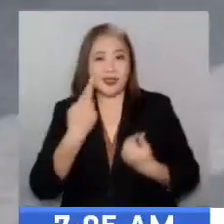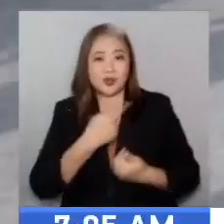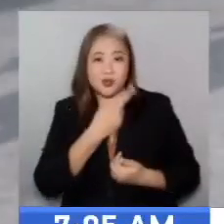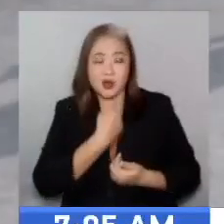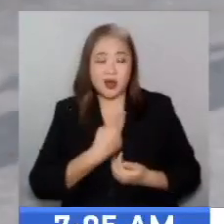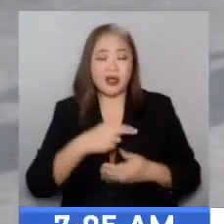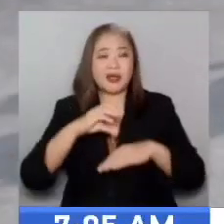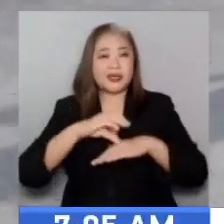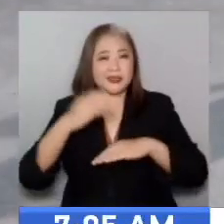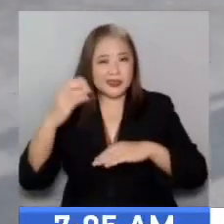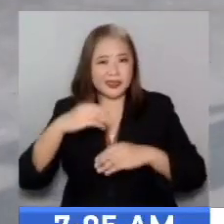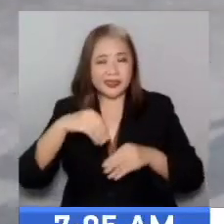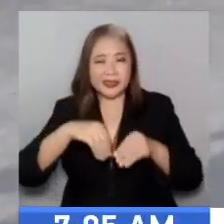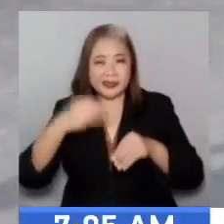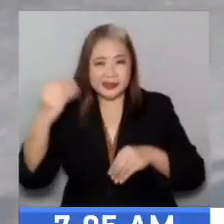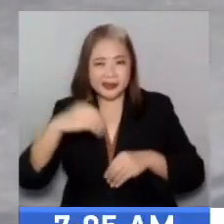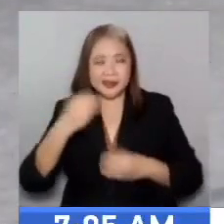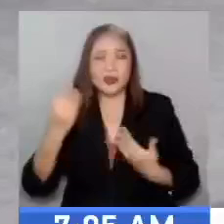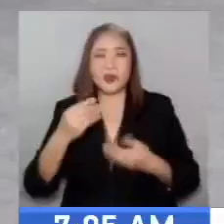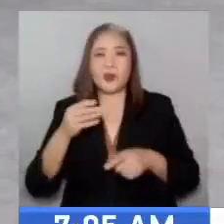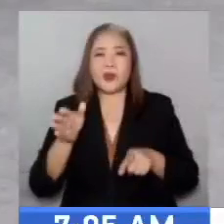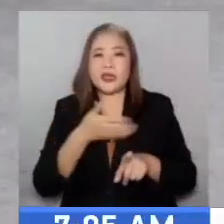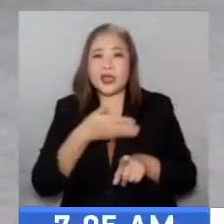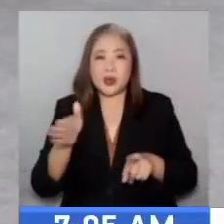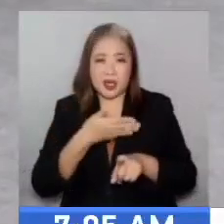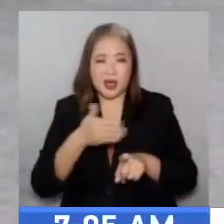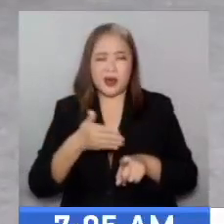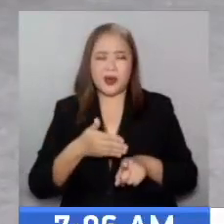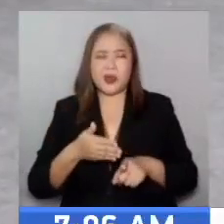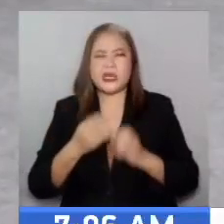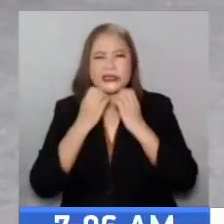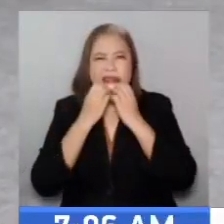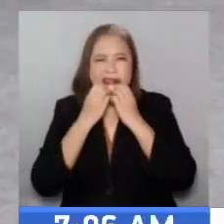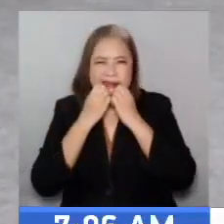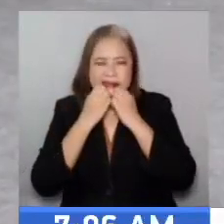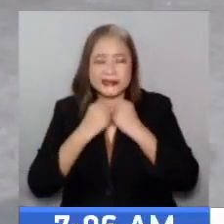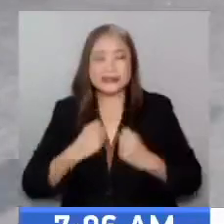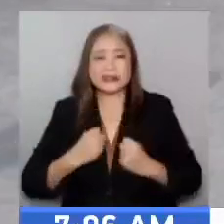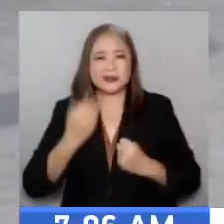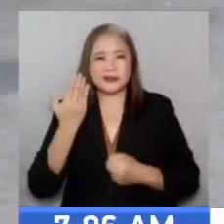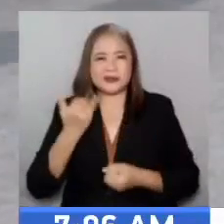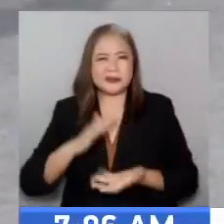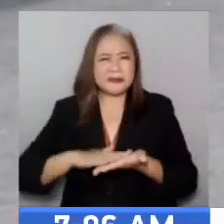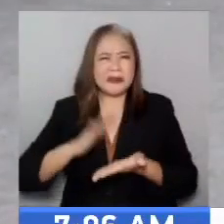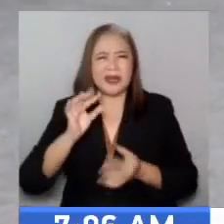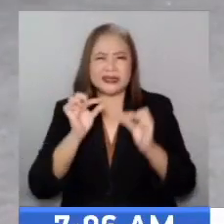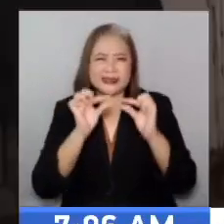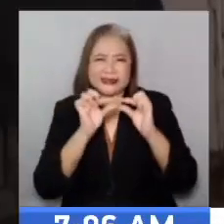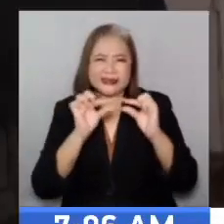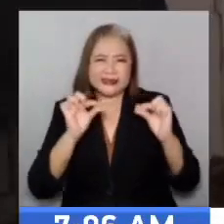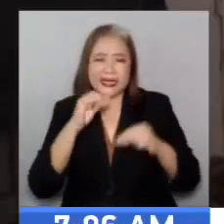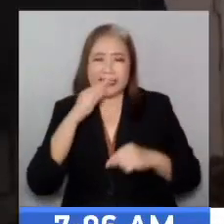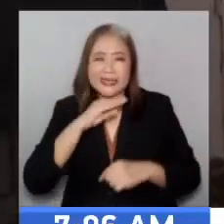todo tipid na, dumidiskarte sila para lalo makatipid dahil nga dito sa pagmahal ng siling labuyo.